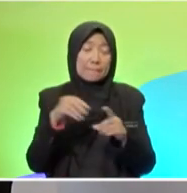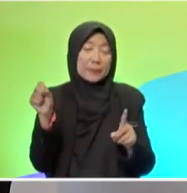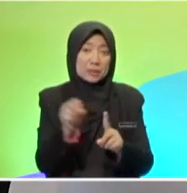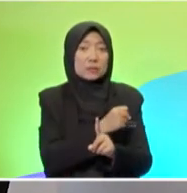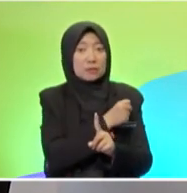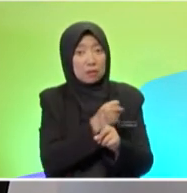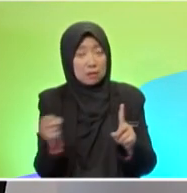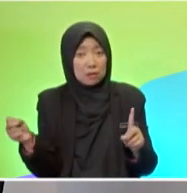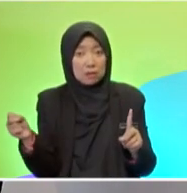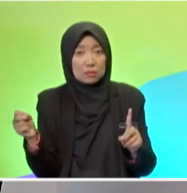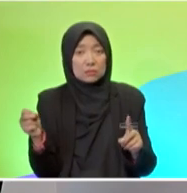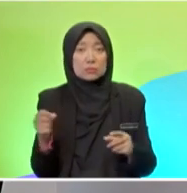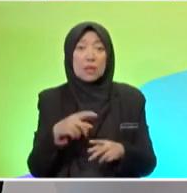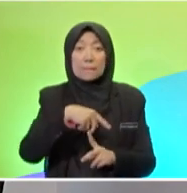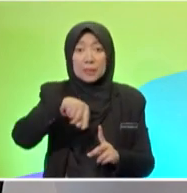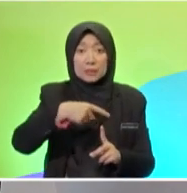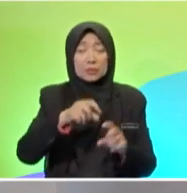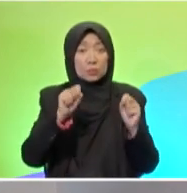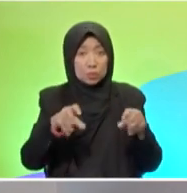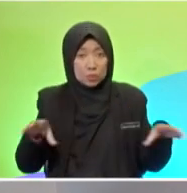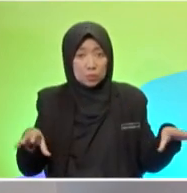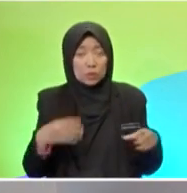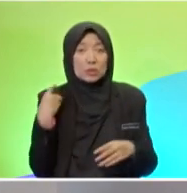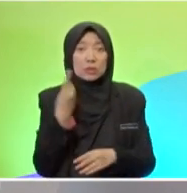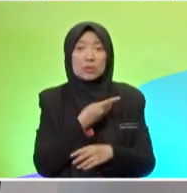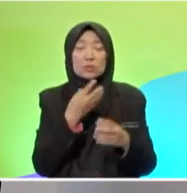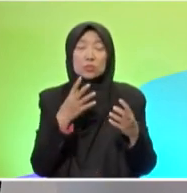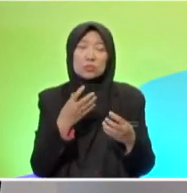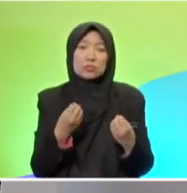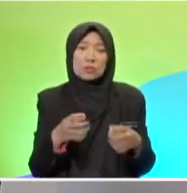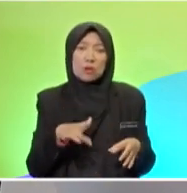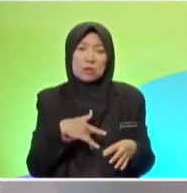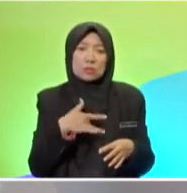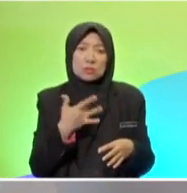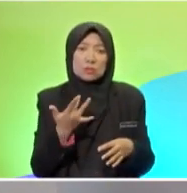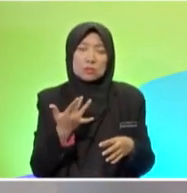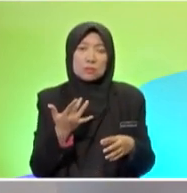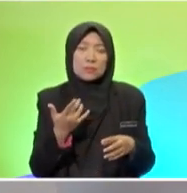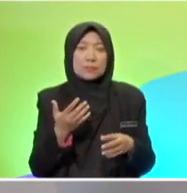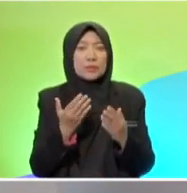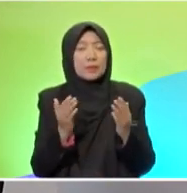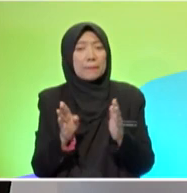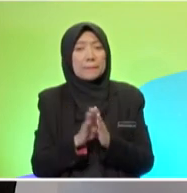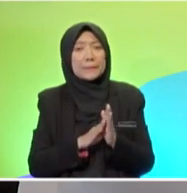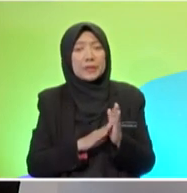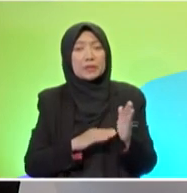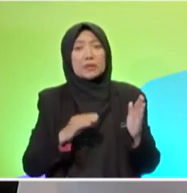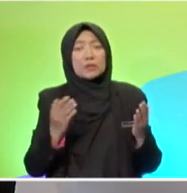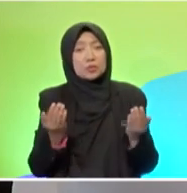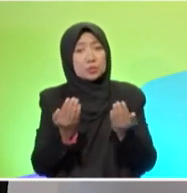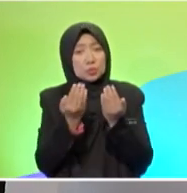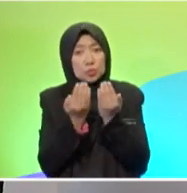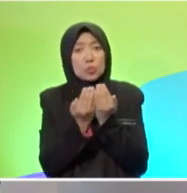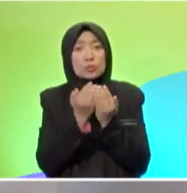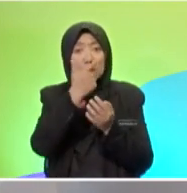bila mereka boleh aplikasi kita bersyukur kepada tindakan perlu dibuat nah pada masa yang sama